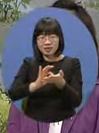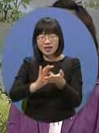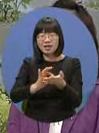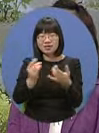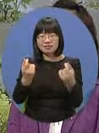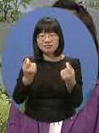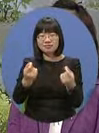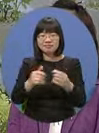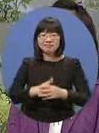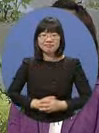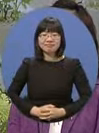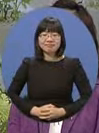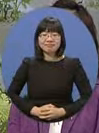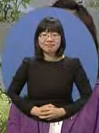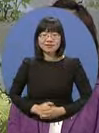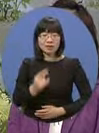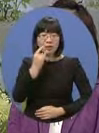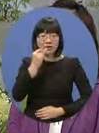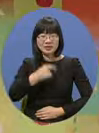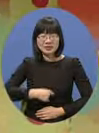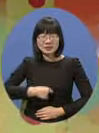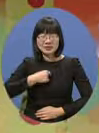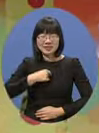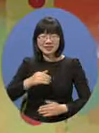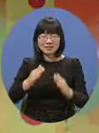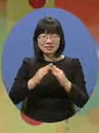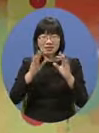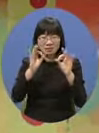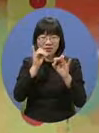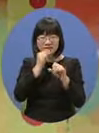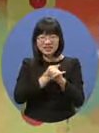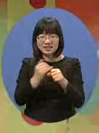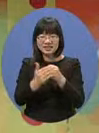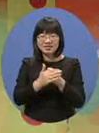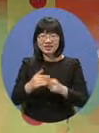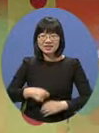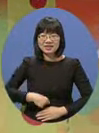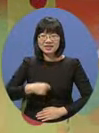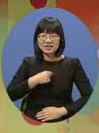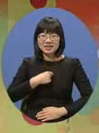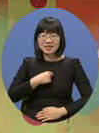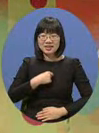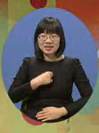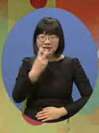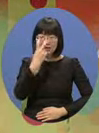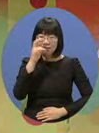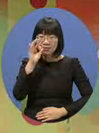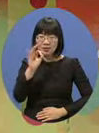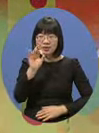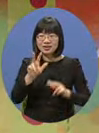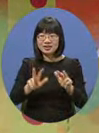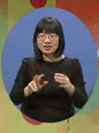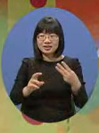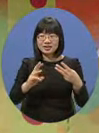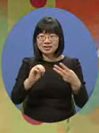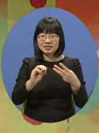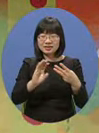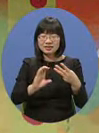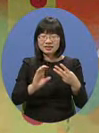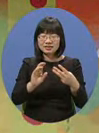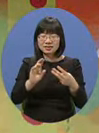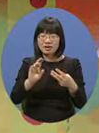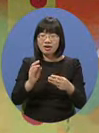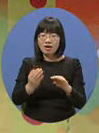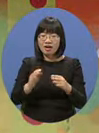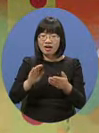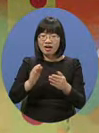보시면 될 것 같아요. 네. 어머님도 솔직하게 집에서 보고 계시니까요. 솔직하게 한번 재보시고 자, 그러면 이제 3cm 이상이다. 네.